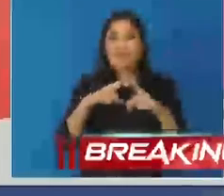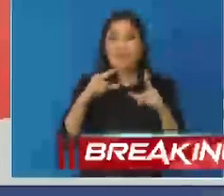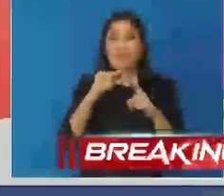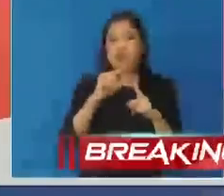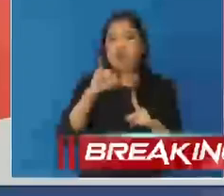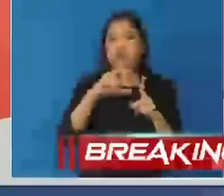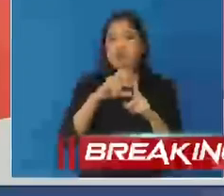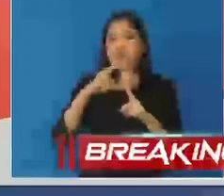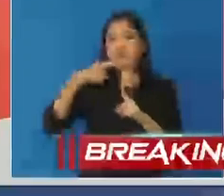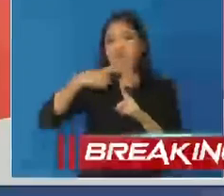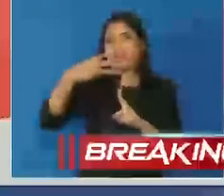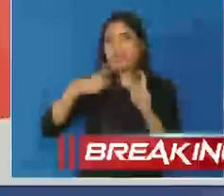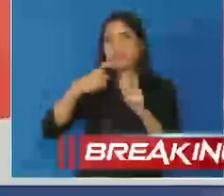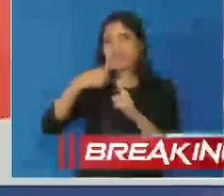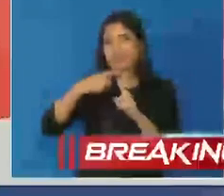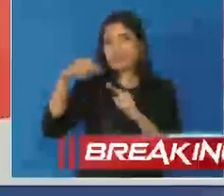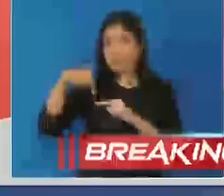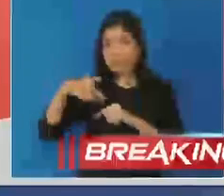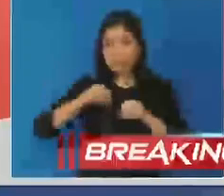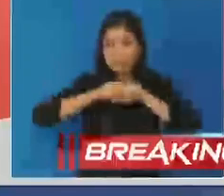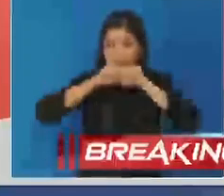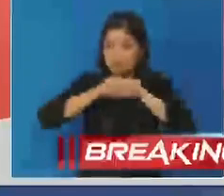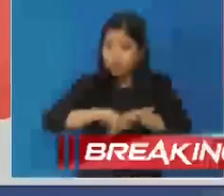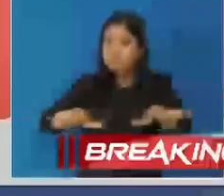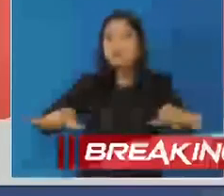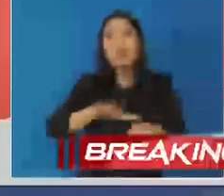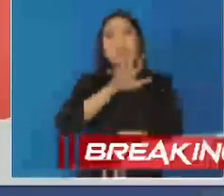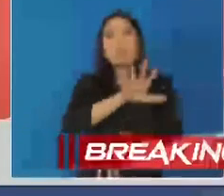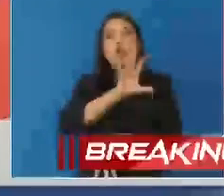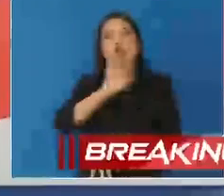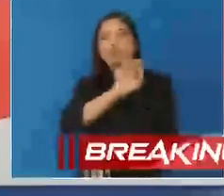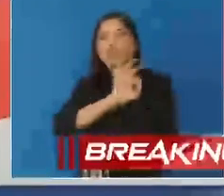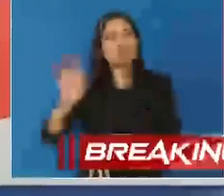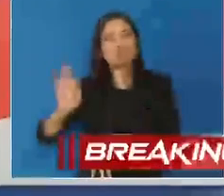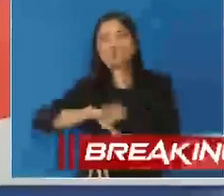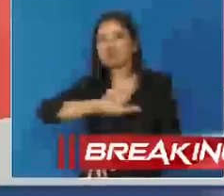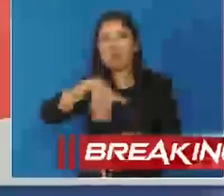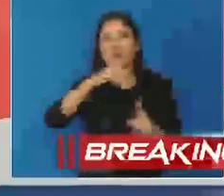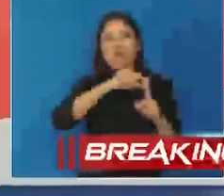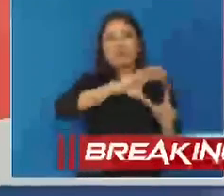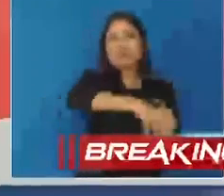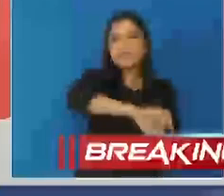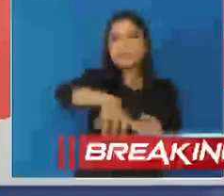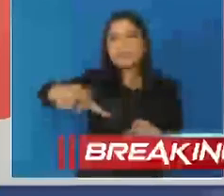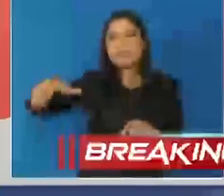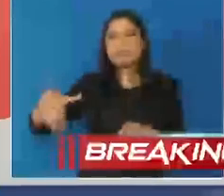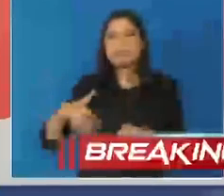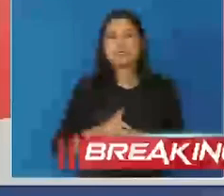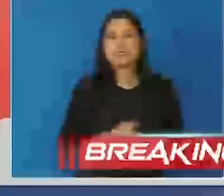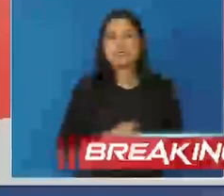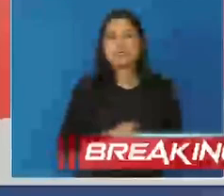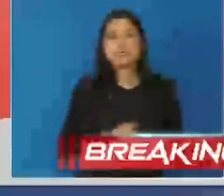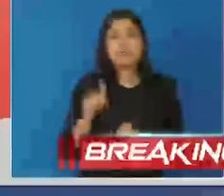sudah hampir 500.000 kita distribusikan ke seluruh provinsi Hai manfaatkan ini